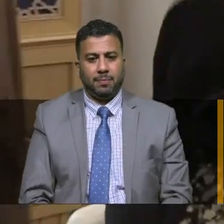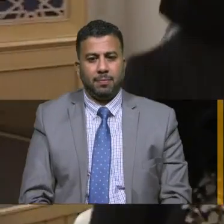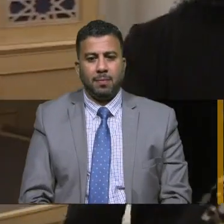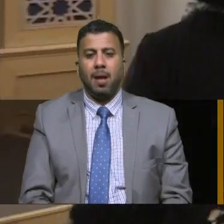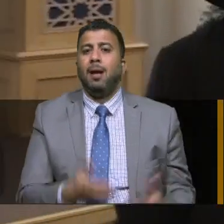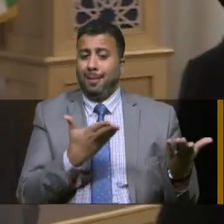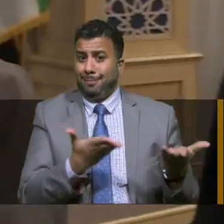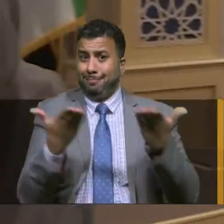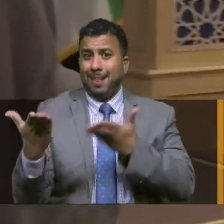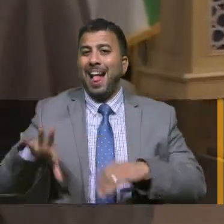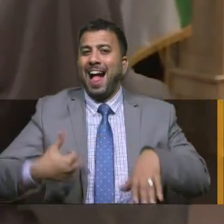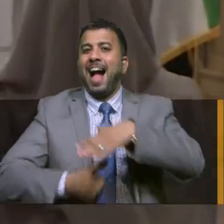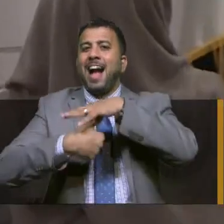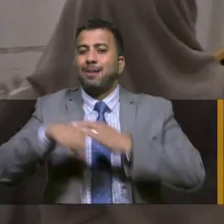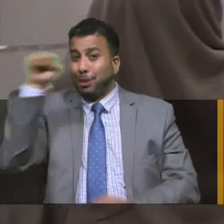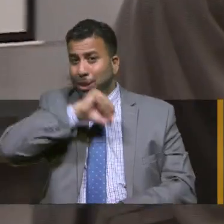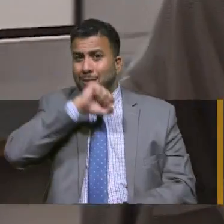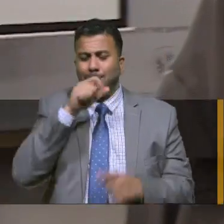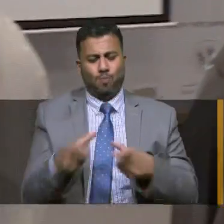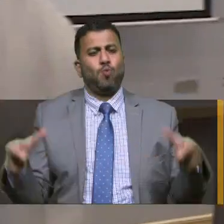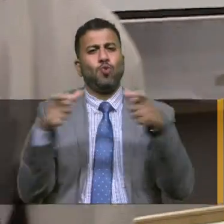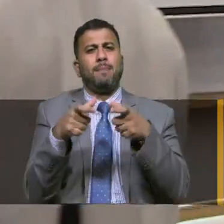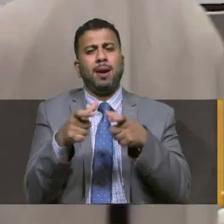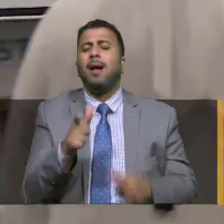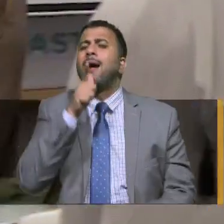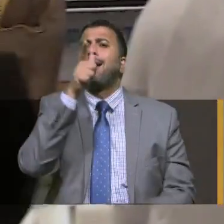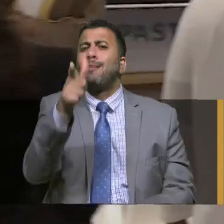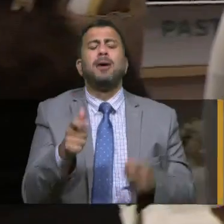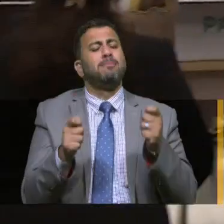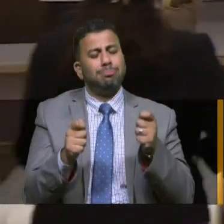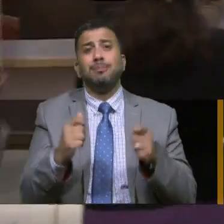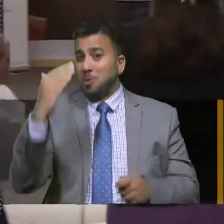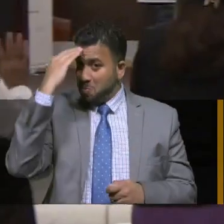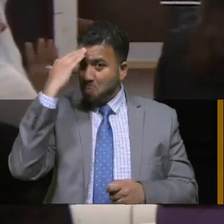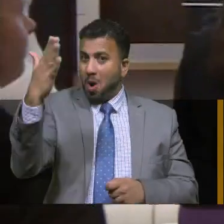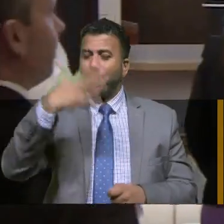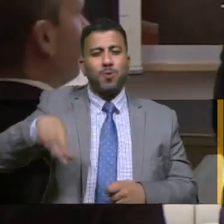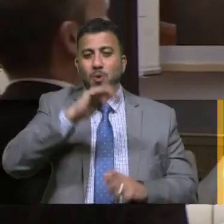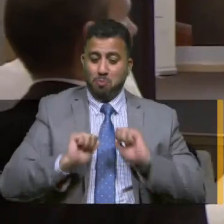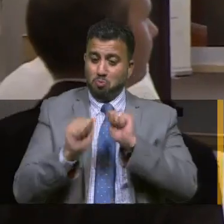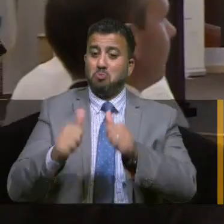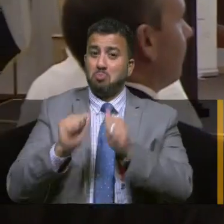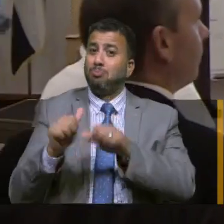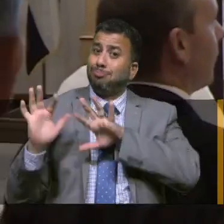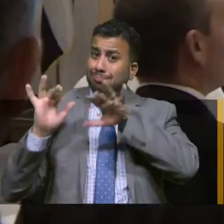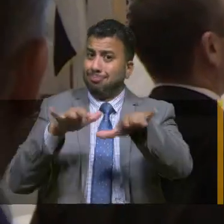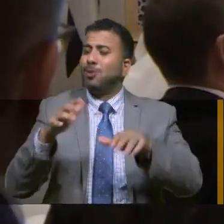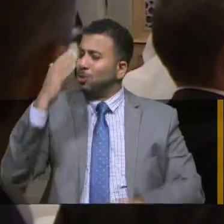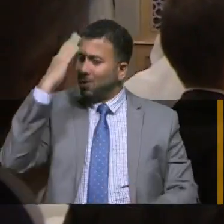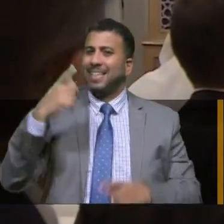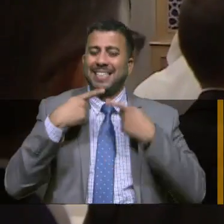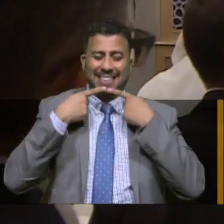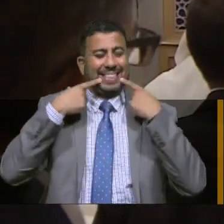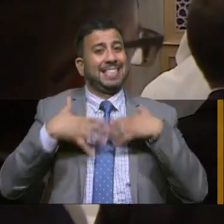وتفضل صاحب السمو حاكم الشارقة خلال انعقاد المؤتمر بإلقاء كلمة رحب فيها بالمشاركين والحضور، وعبر عن